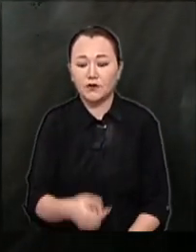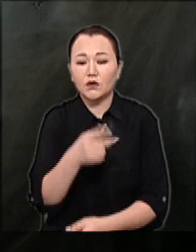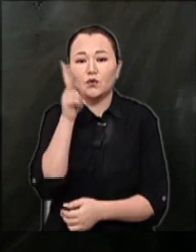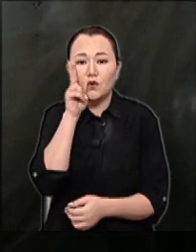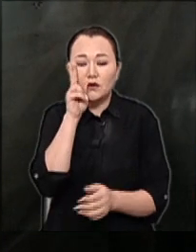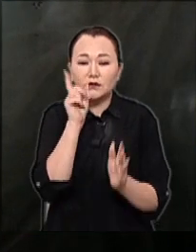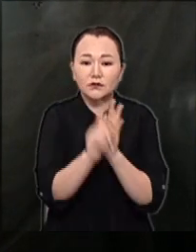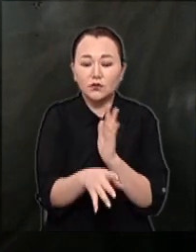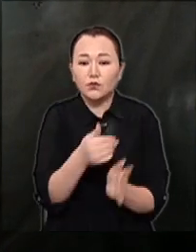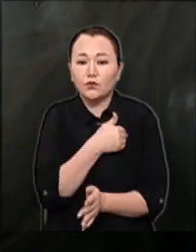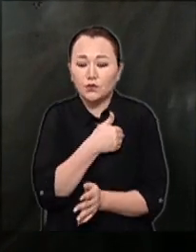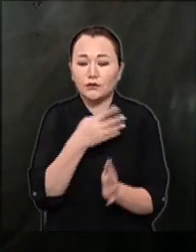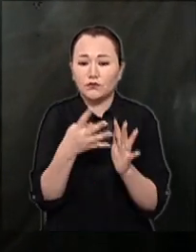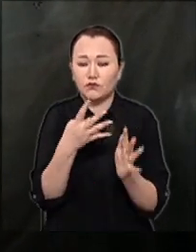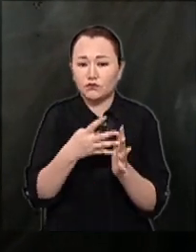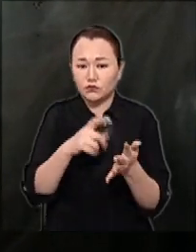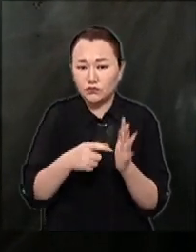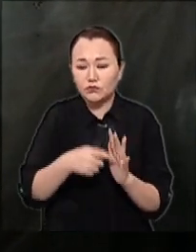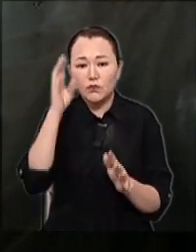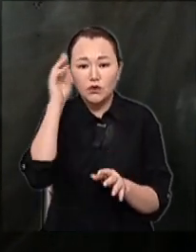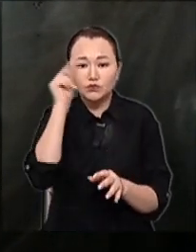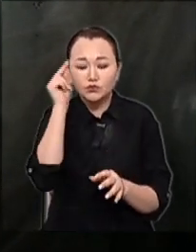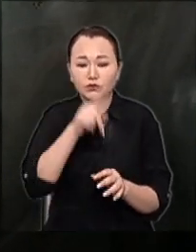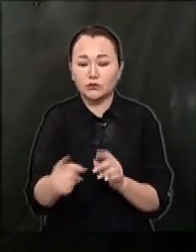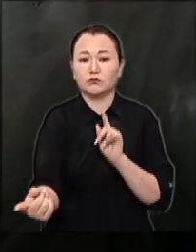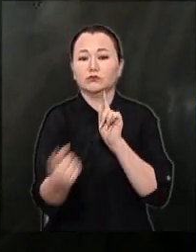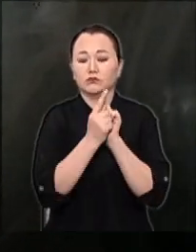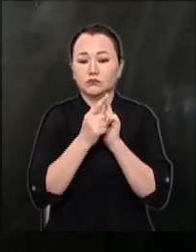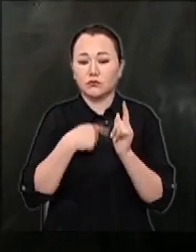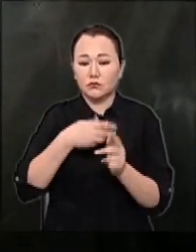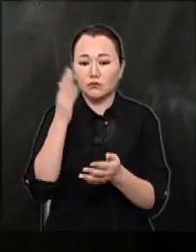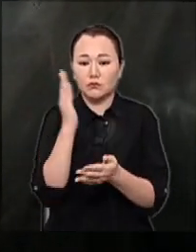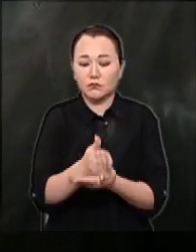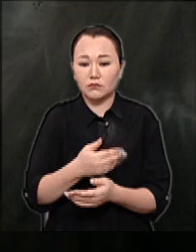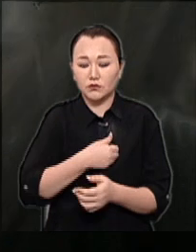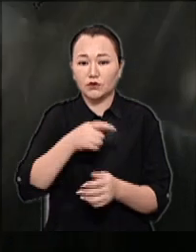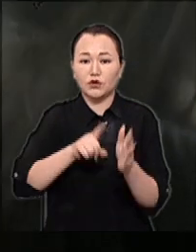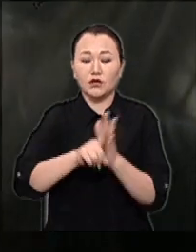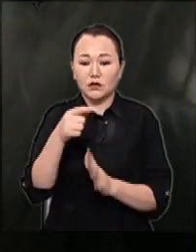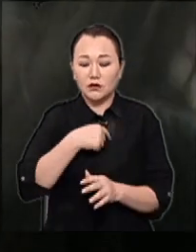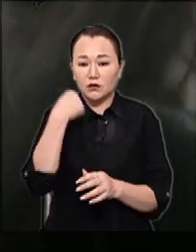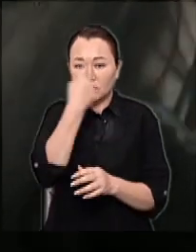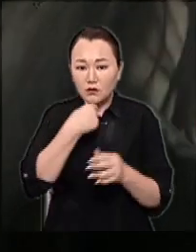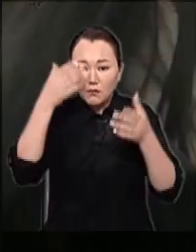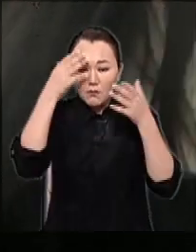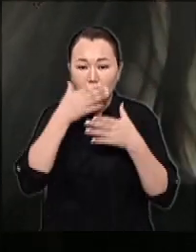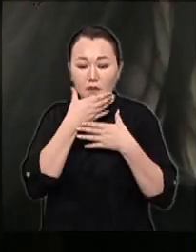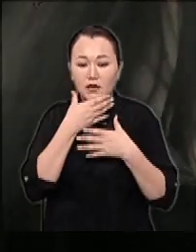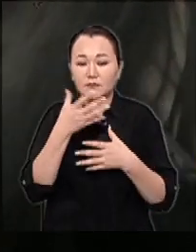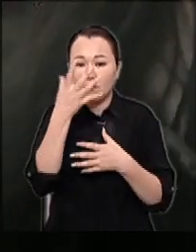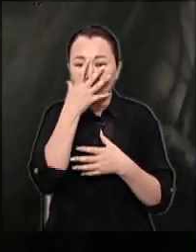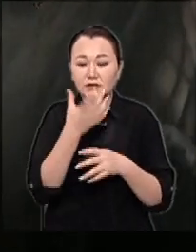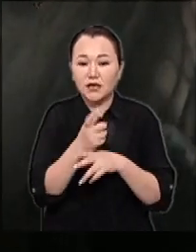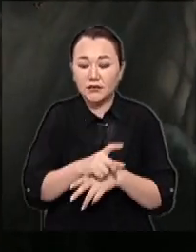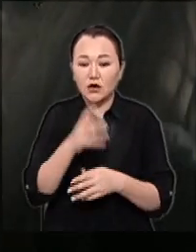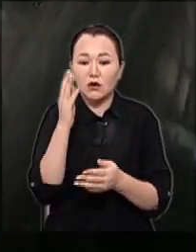Дәретханаға кірмекші болып ем, 9-шы сыныпта оқитын бала соның ішінен атып шығып, мені балтамен ұрғылады. Бетін маскамен жауып алыпты. Қолына